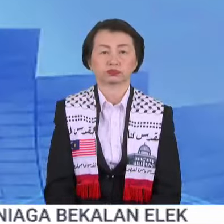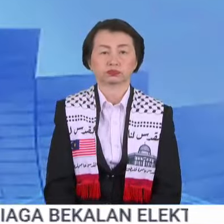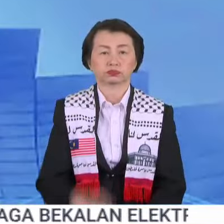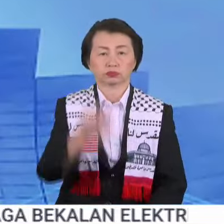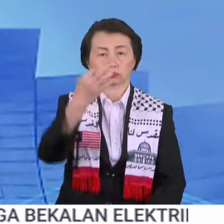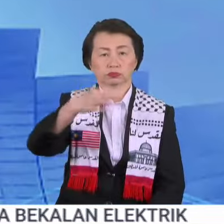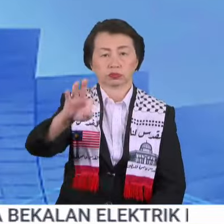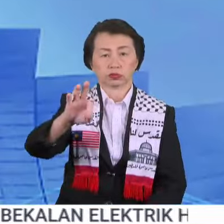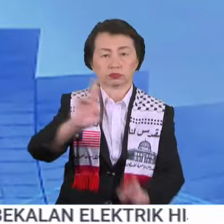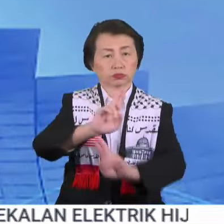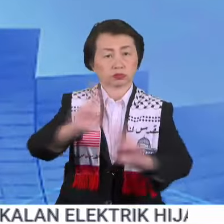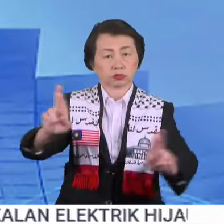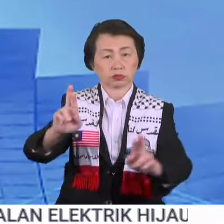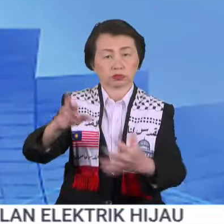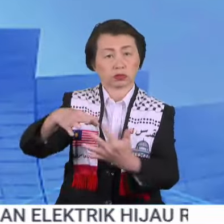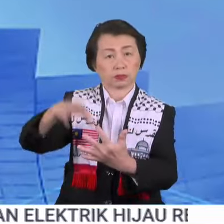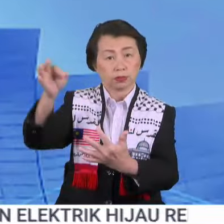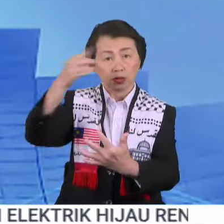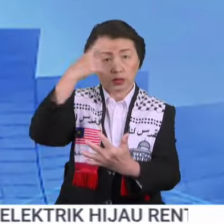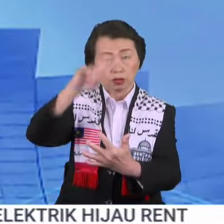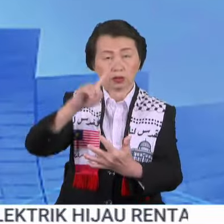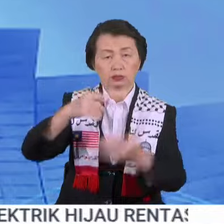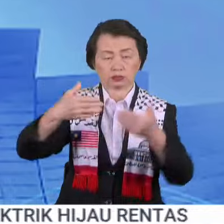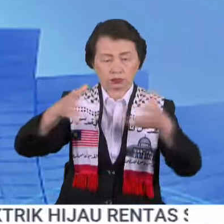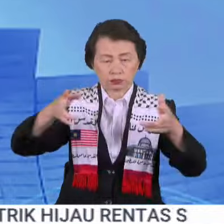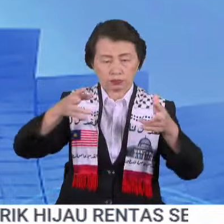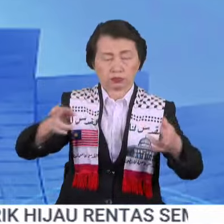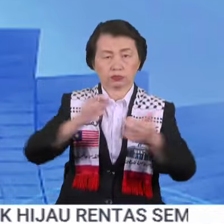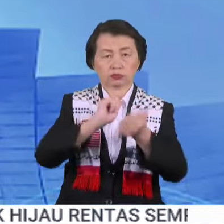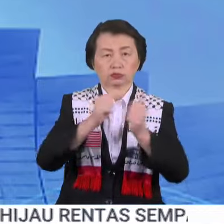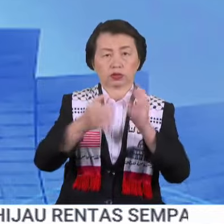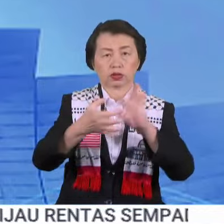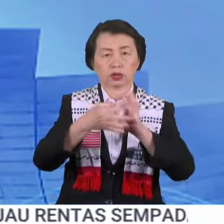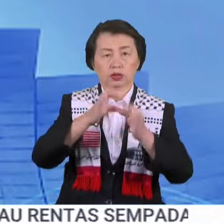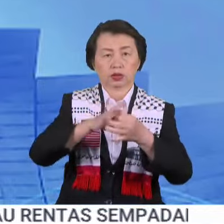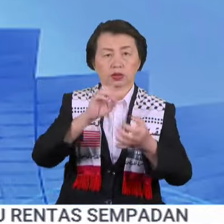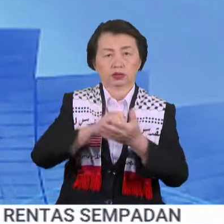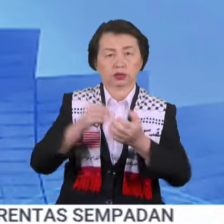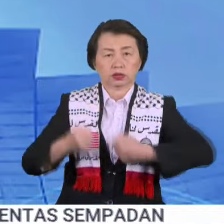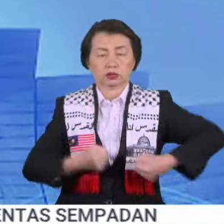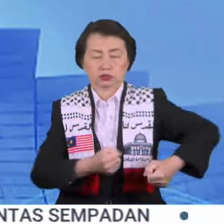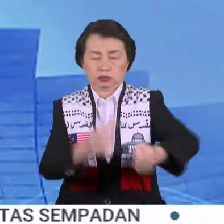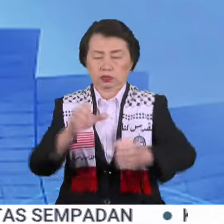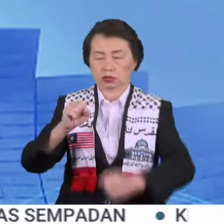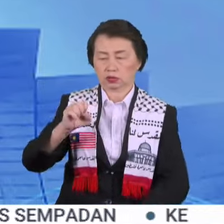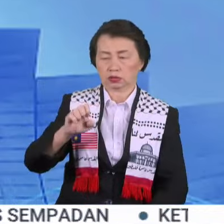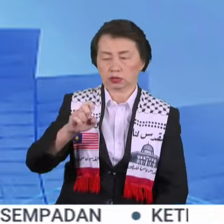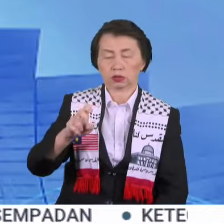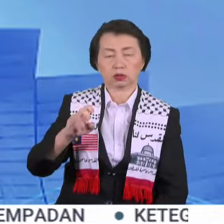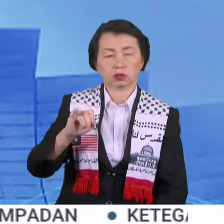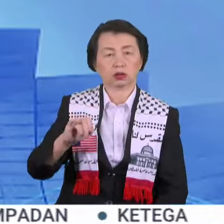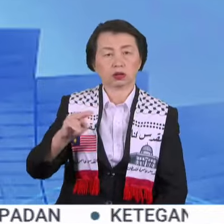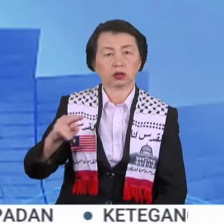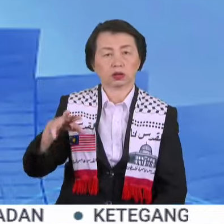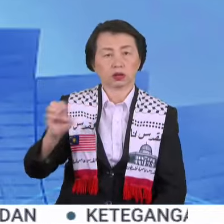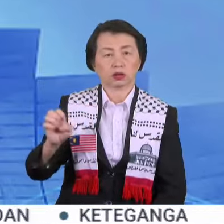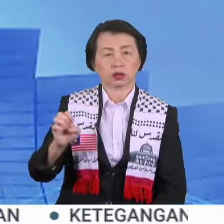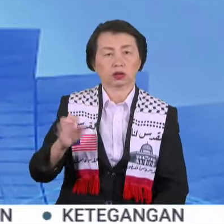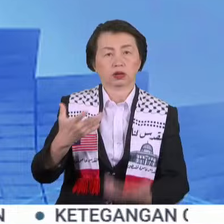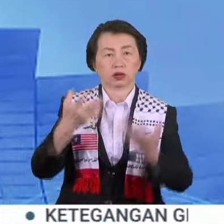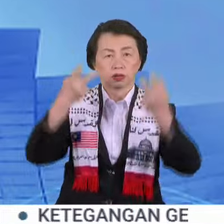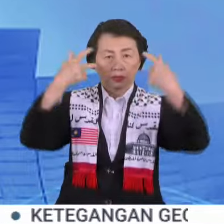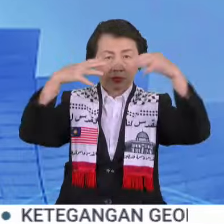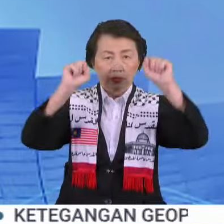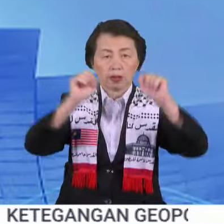Perancis telah menyediakan alternatif bagi upacara pembukaan Sukan Olimpik di Sungai Seine berikutan faktor keselamatan. Presidennya Emmanuel